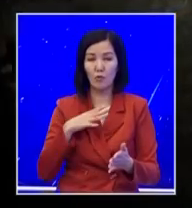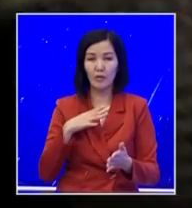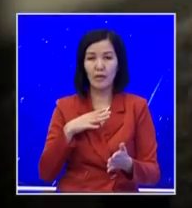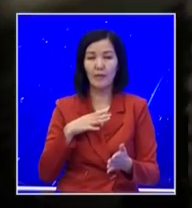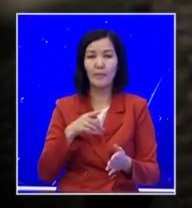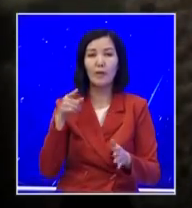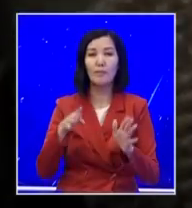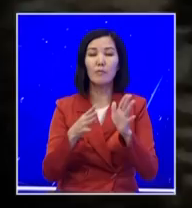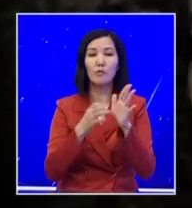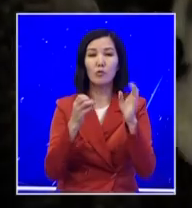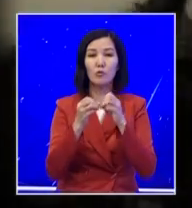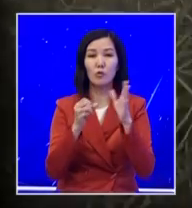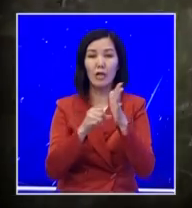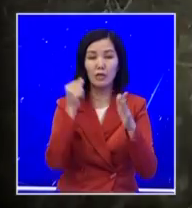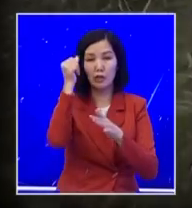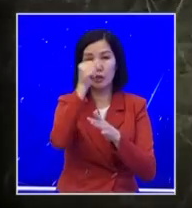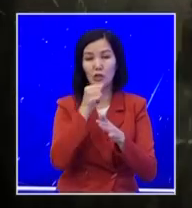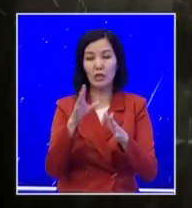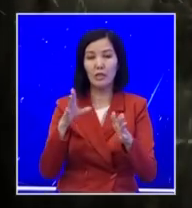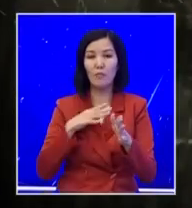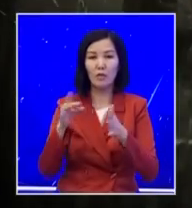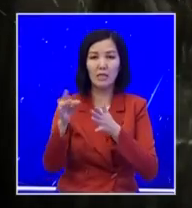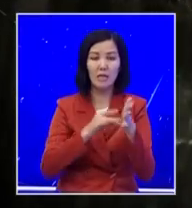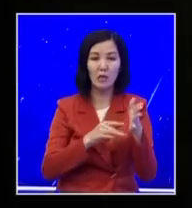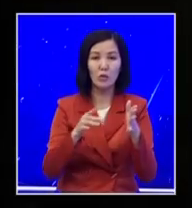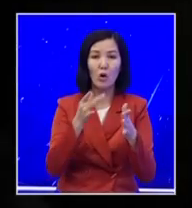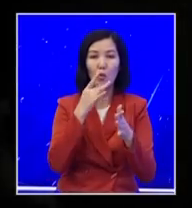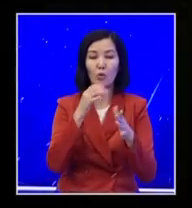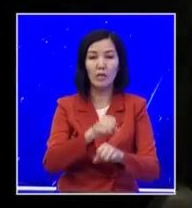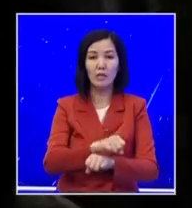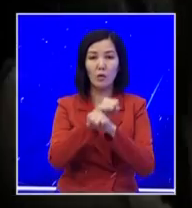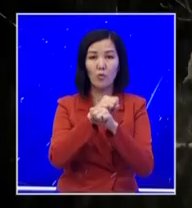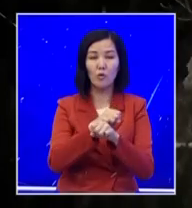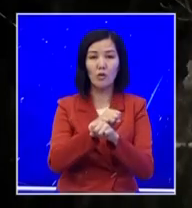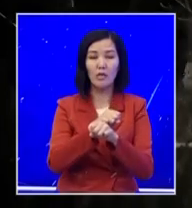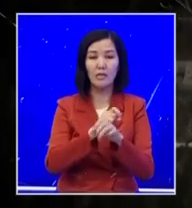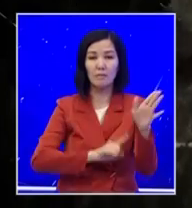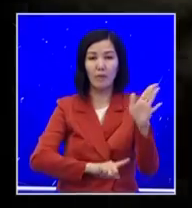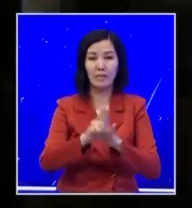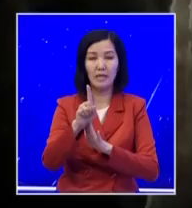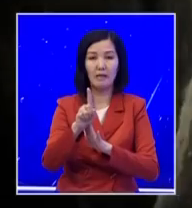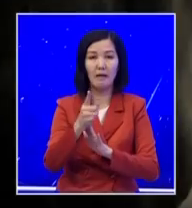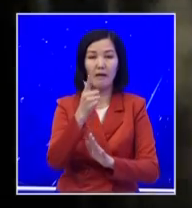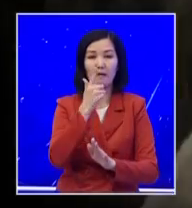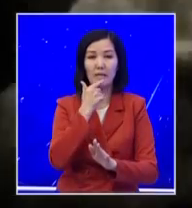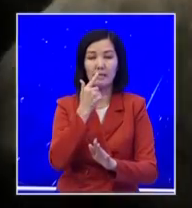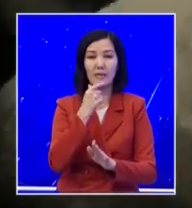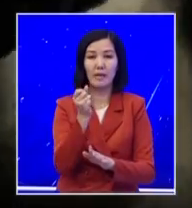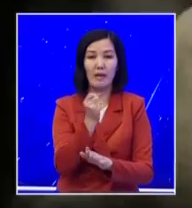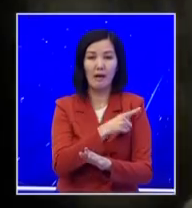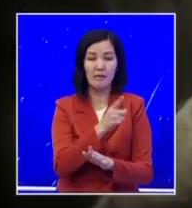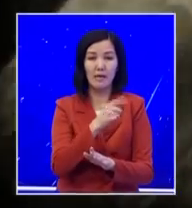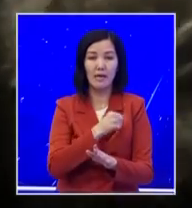зұлымдығы 1916 жылы да көрініс тапты. Бірден ұлт азаттық көтерілісі бұрқ етті. Қызыл мен ақтың арасындағы